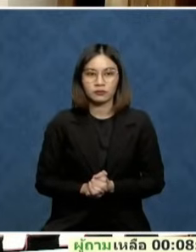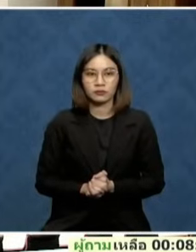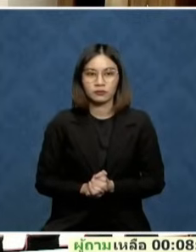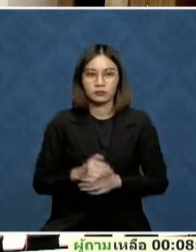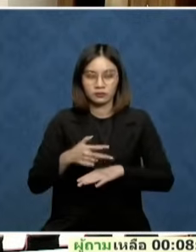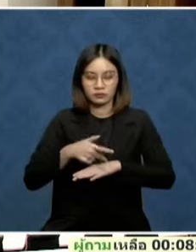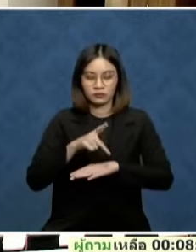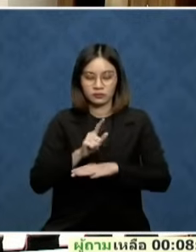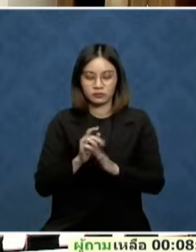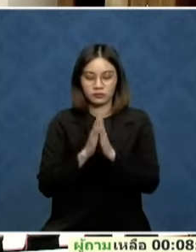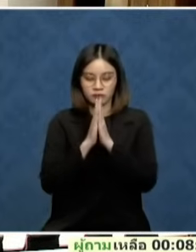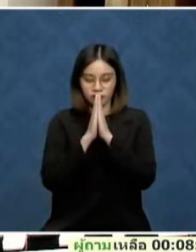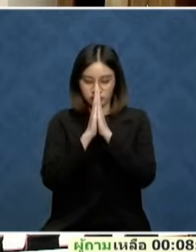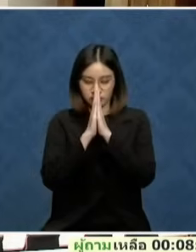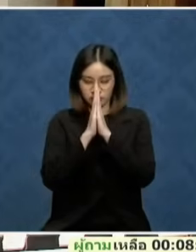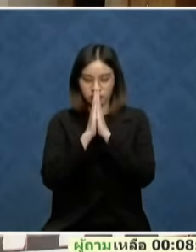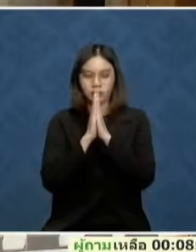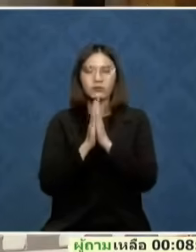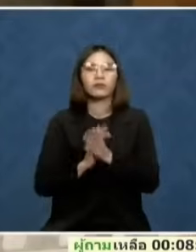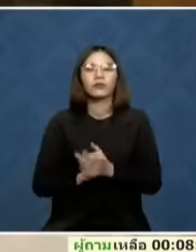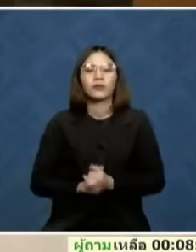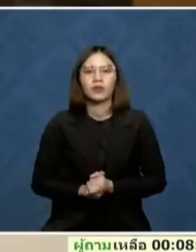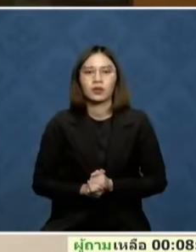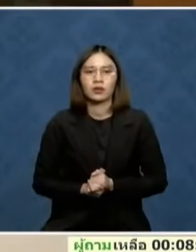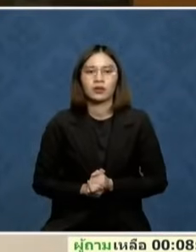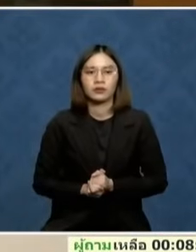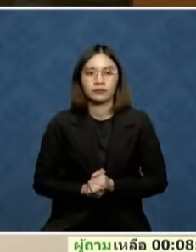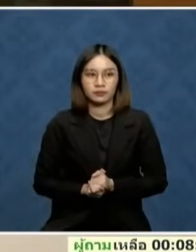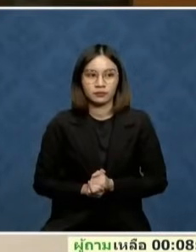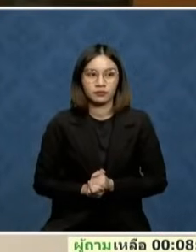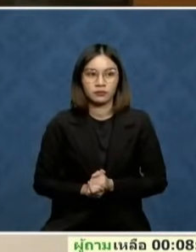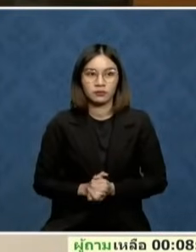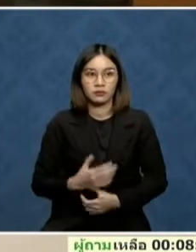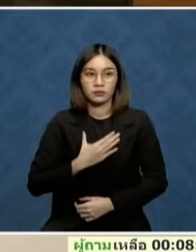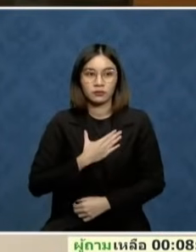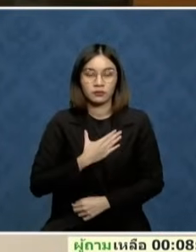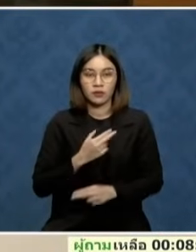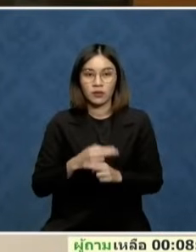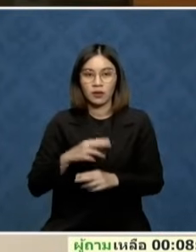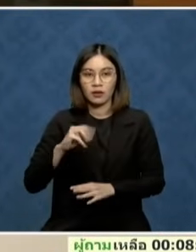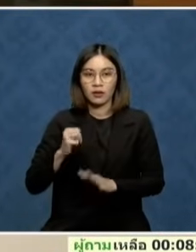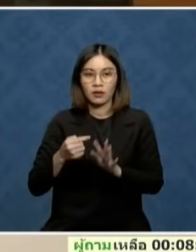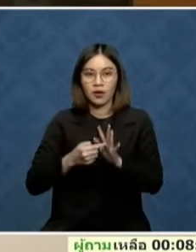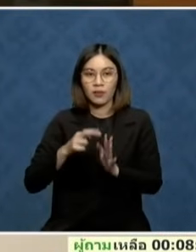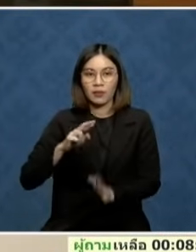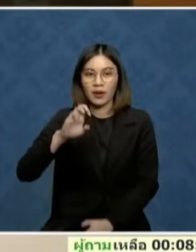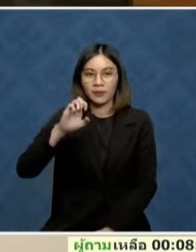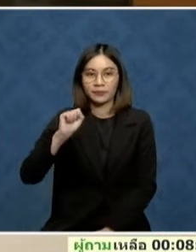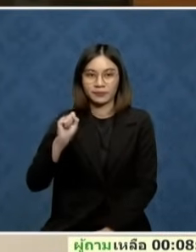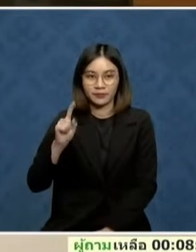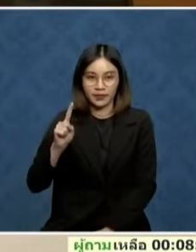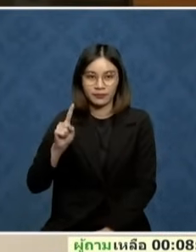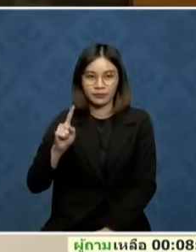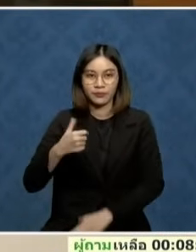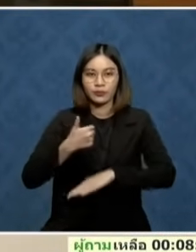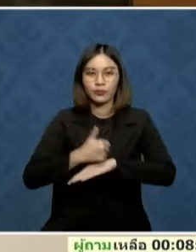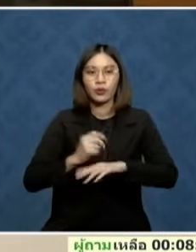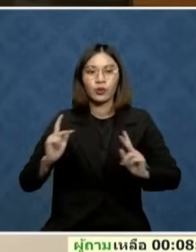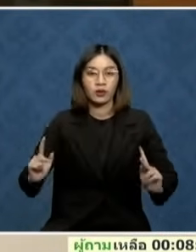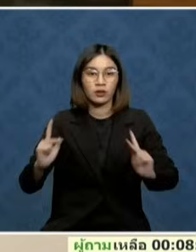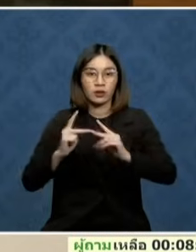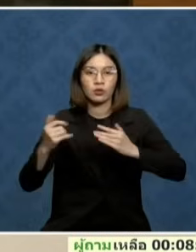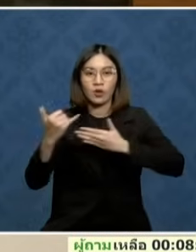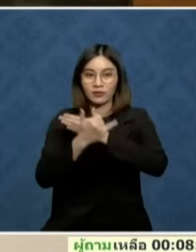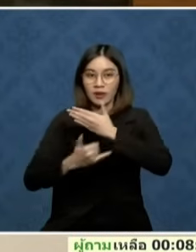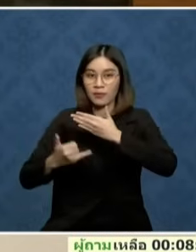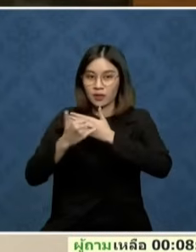กราบเรียนท่านประธานสภาที่เคารพนะครับกระผมนายมาริตสิงห์ยมพงศ์รัฐมนตรีว่าการกระทรวงการต่างประเท